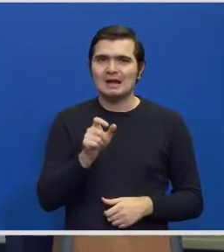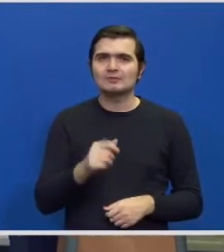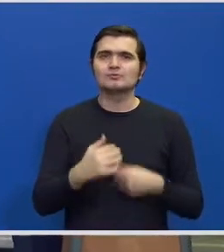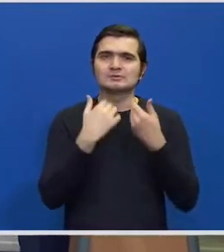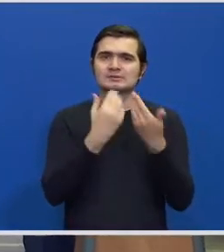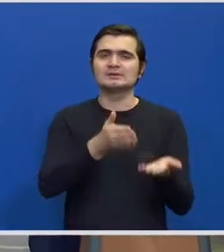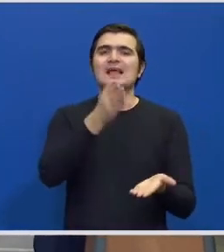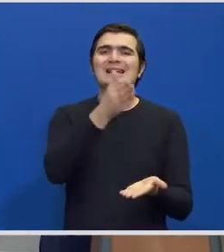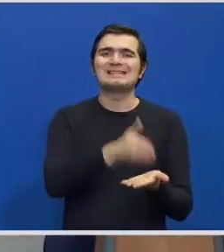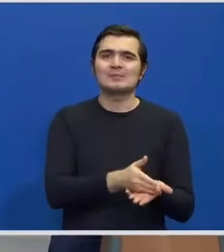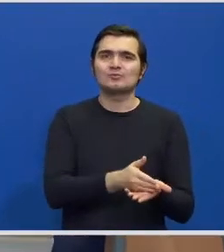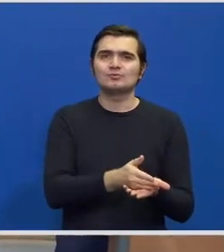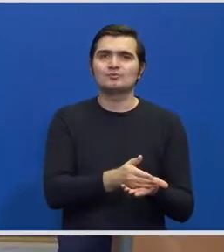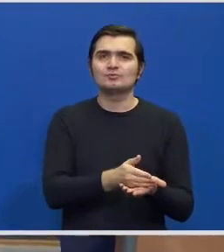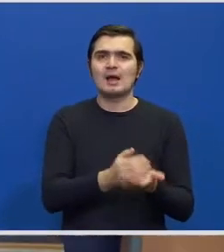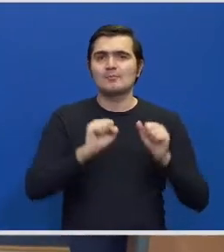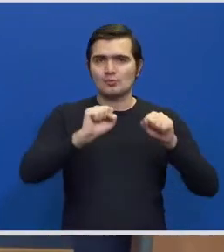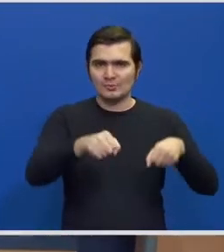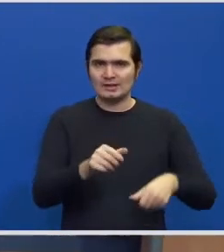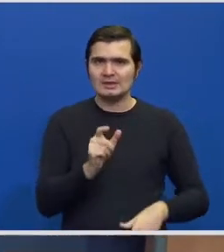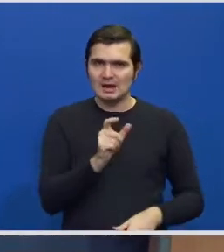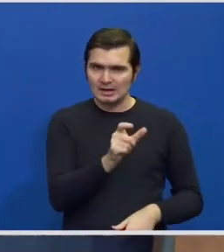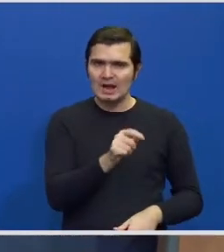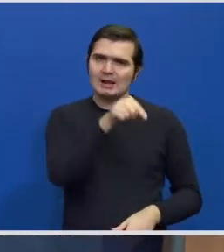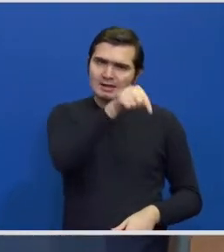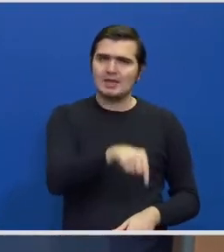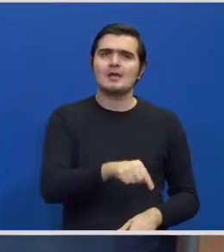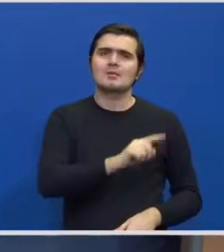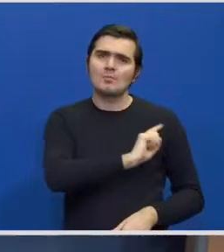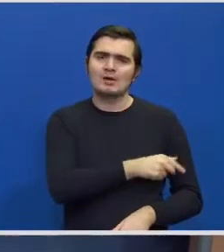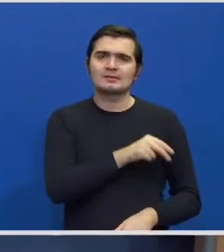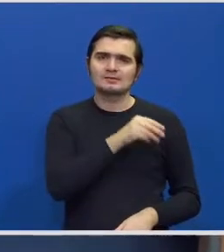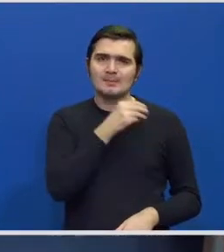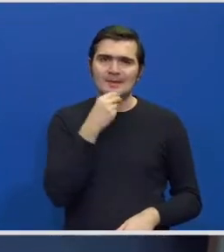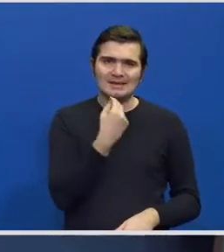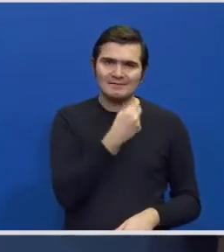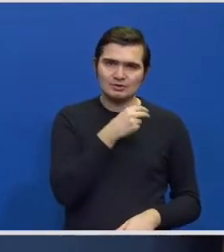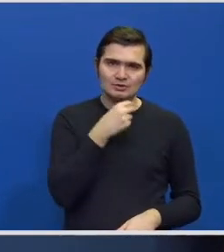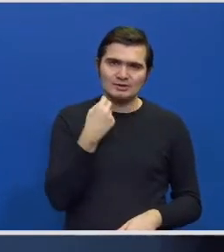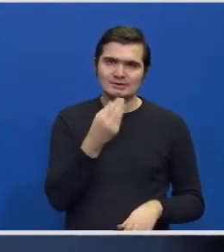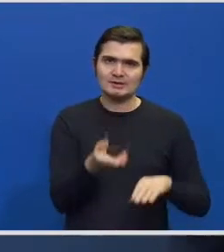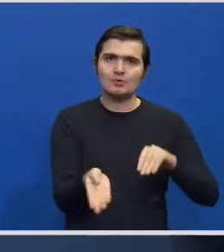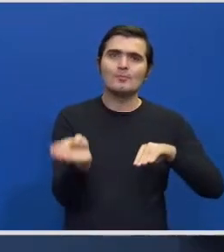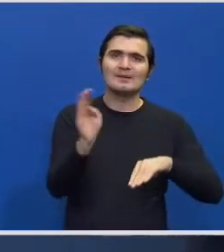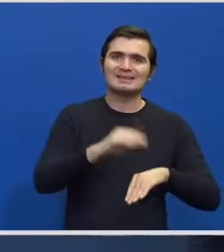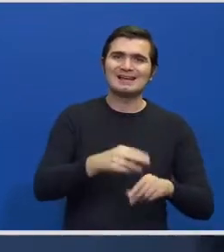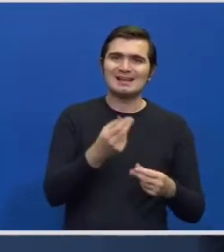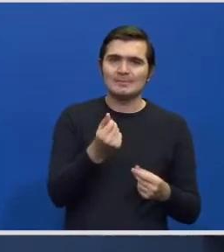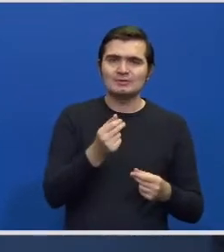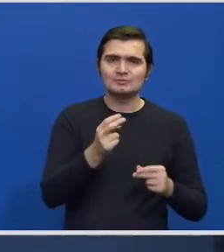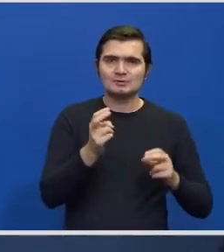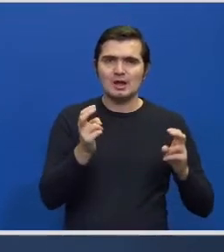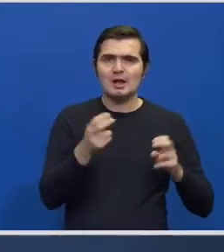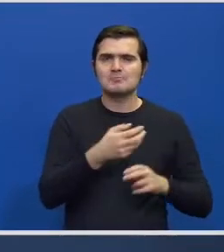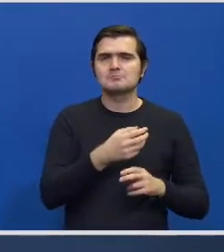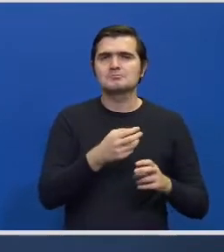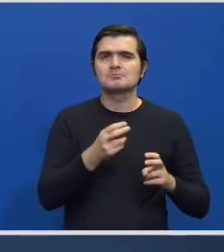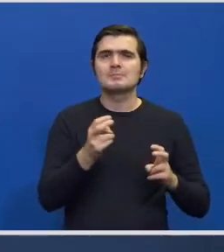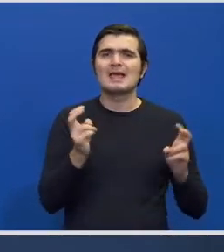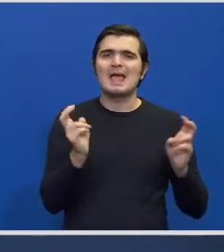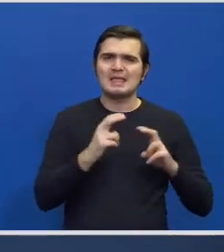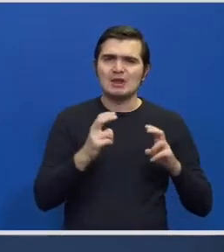menționat, el dă dreptul titularului de card să beneficieze de compensarea prețului la